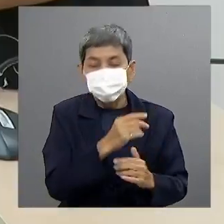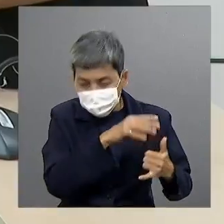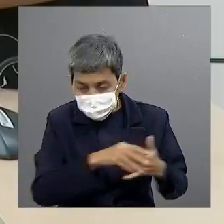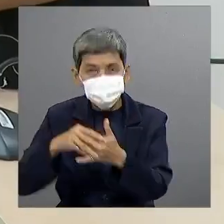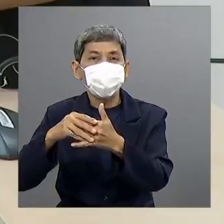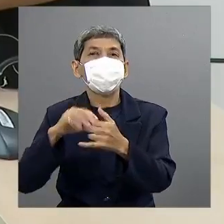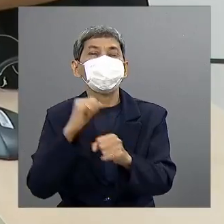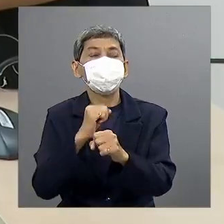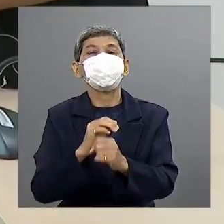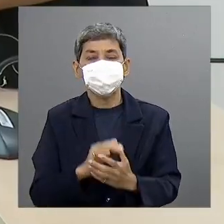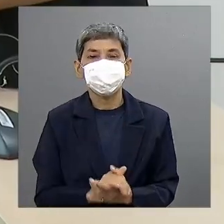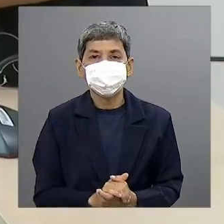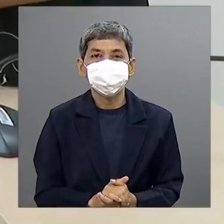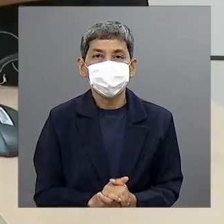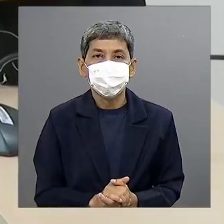ไป